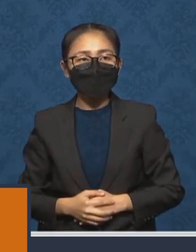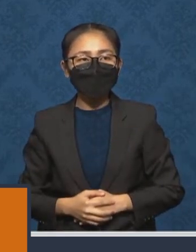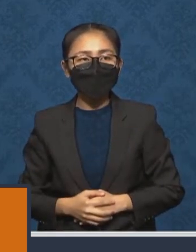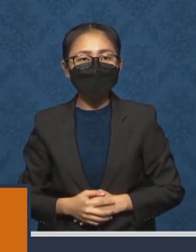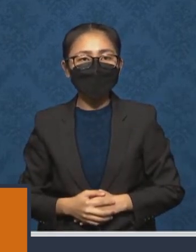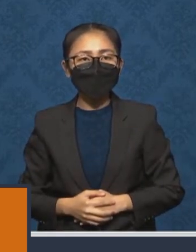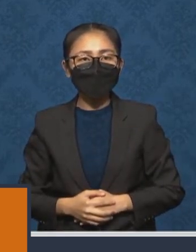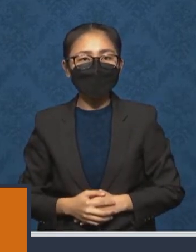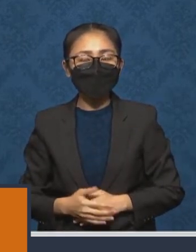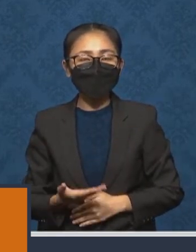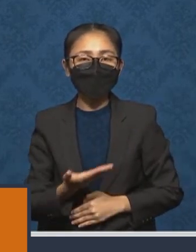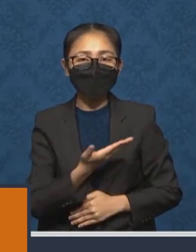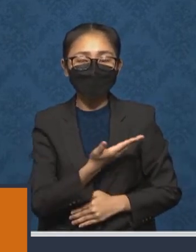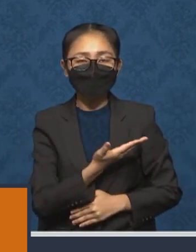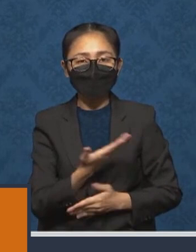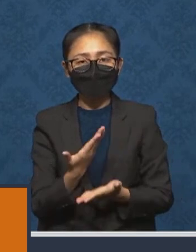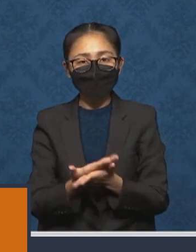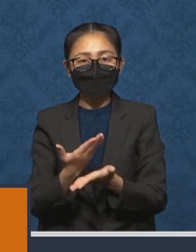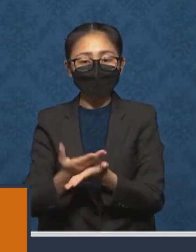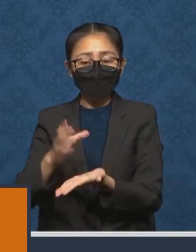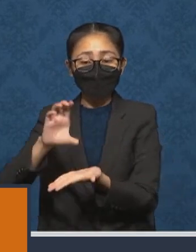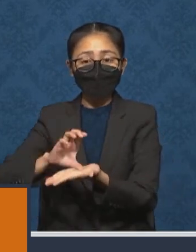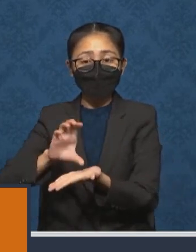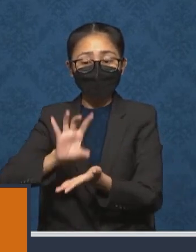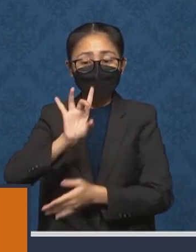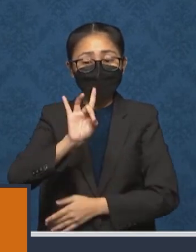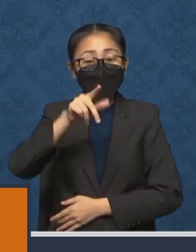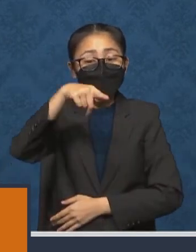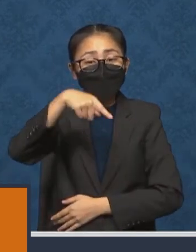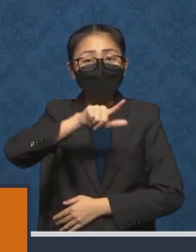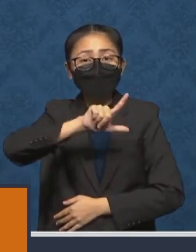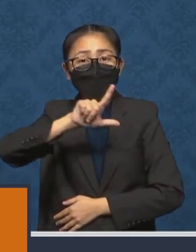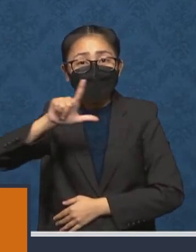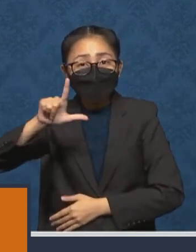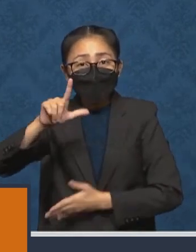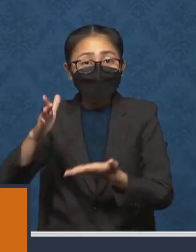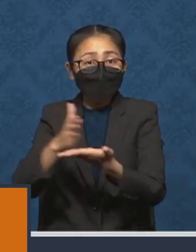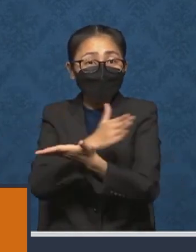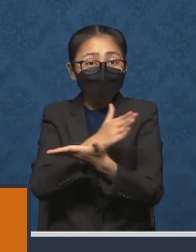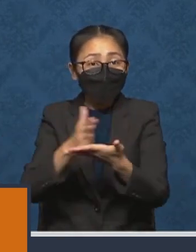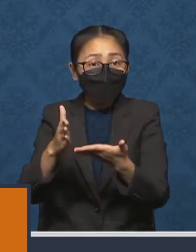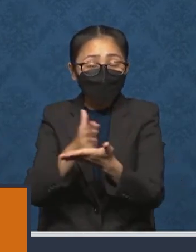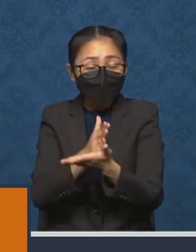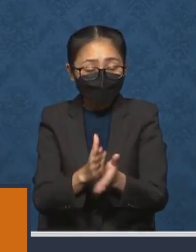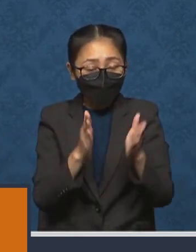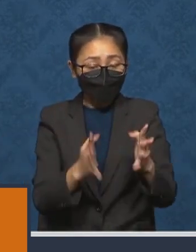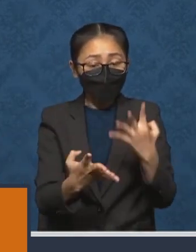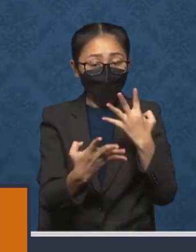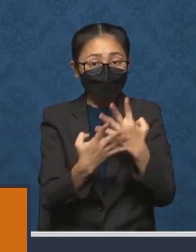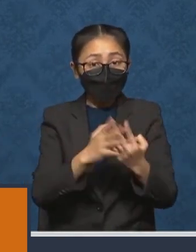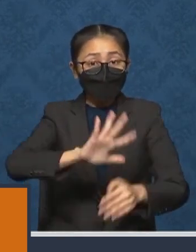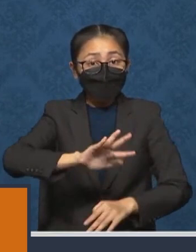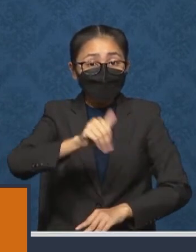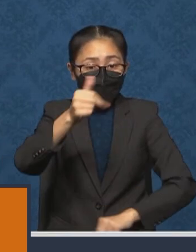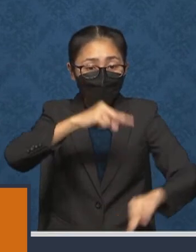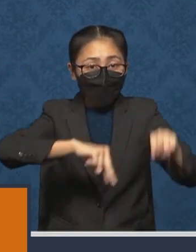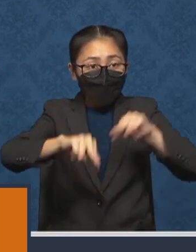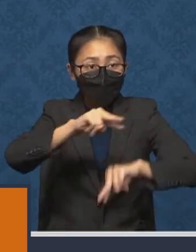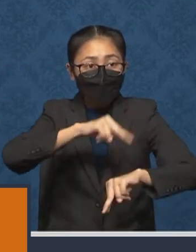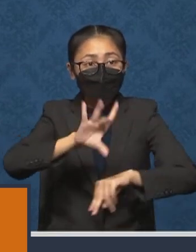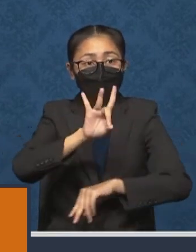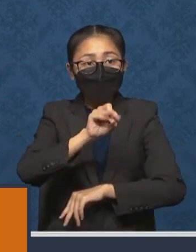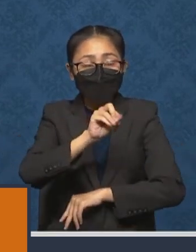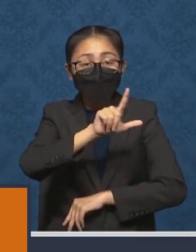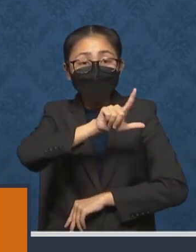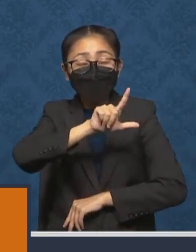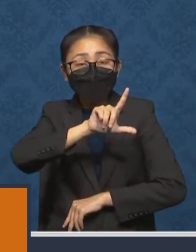ท่านประธานครับงบประมาณที่สูงถึง 8,000 กว่าล้านแบ่งเป็นงบฟื้นฟูนักโทษ76ล้านและงบประมาณที่ใ